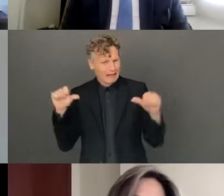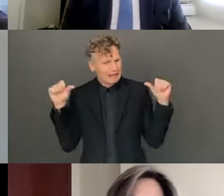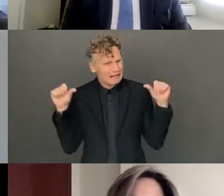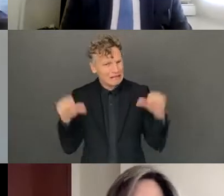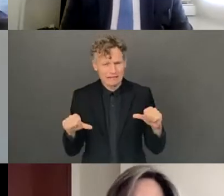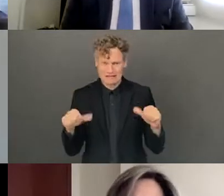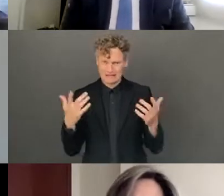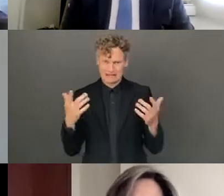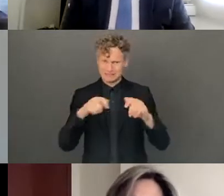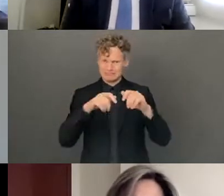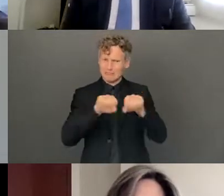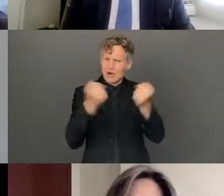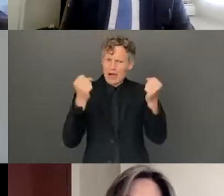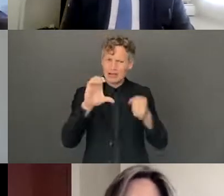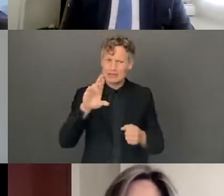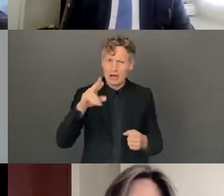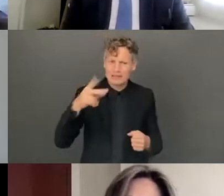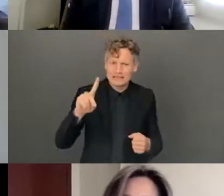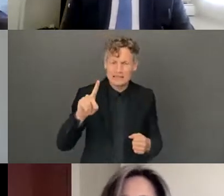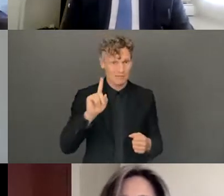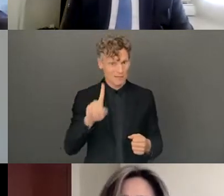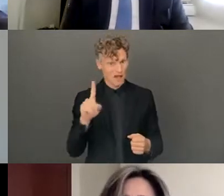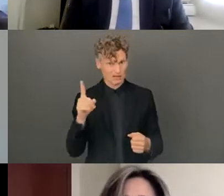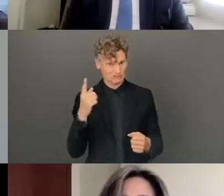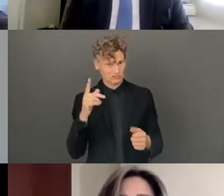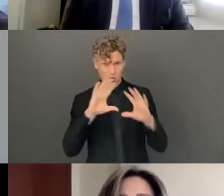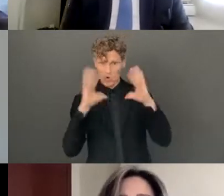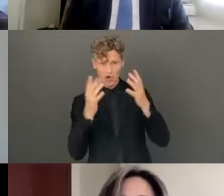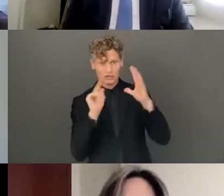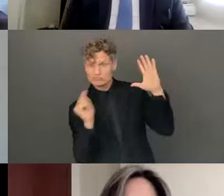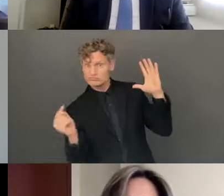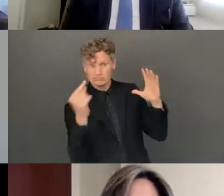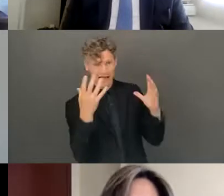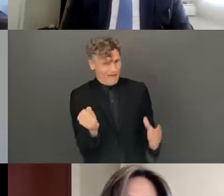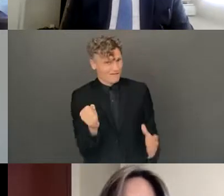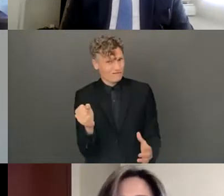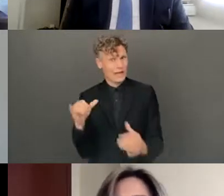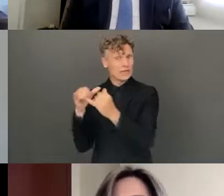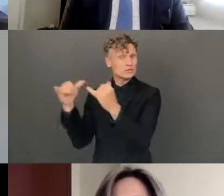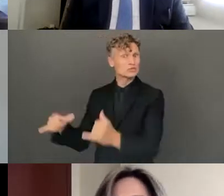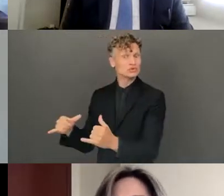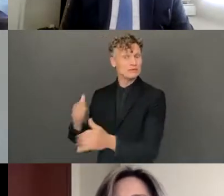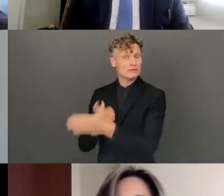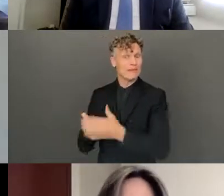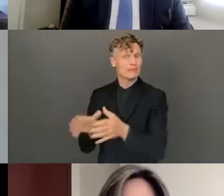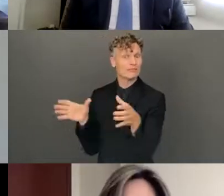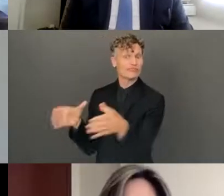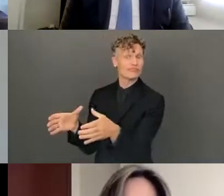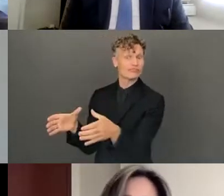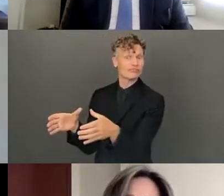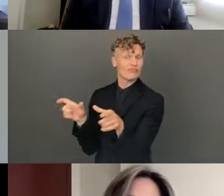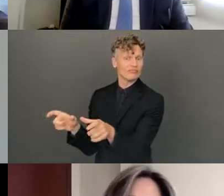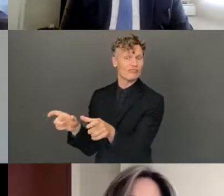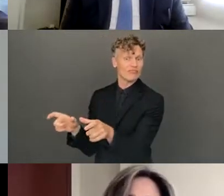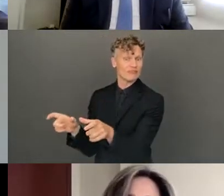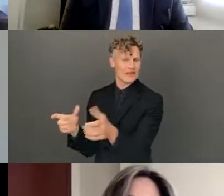touchés par COVID-19. Et cela continue, ces endroits continuent à exister et la pandémie, sa reprise est une bonne opportunité